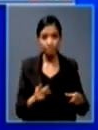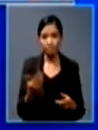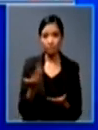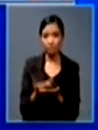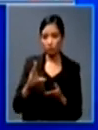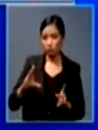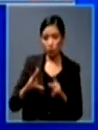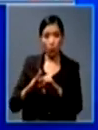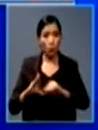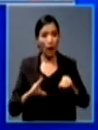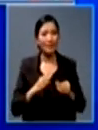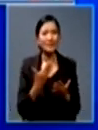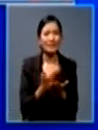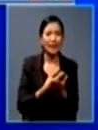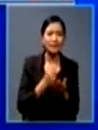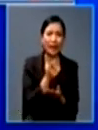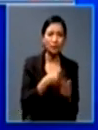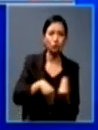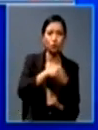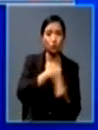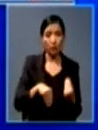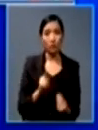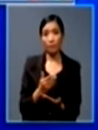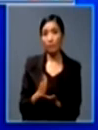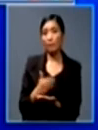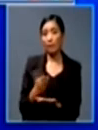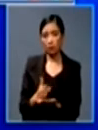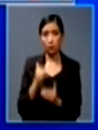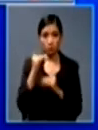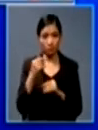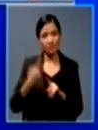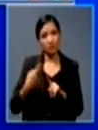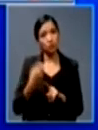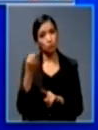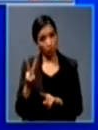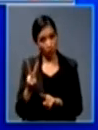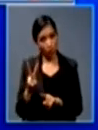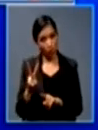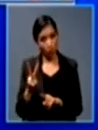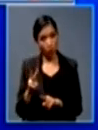จ่ายหมุนเวียนอันนี้เนี่ยนะครับกำหนดชำระคืนให้เสร็จสิ้นไม่เกิน12เดือนนับแต่วัน